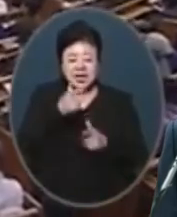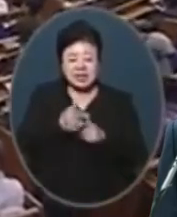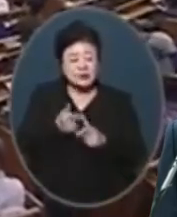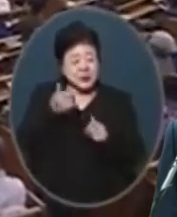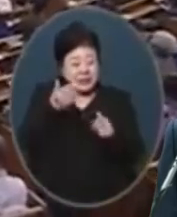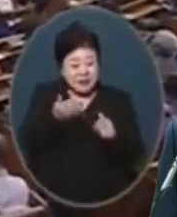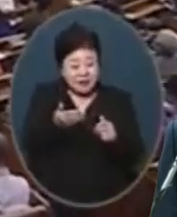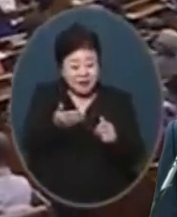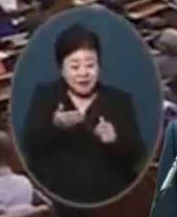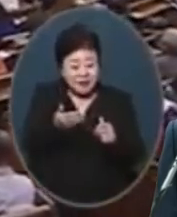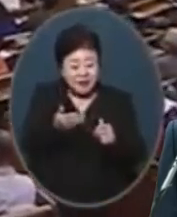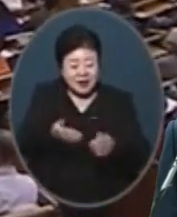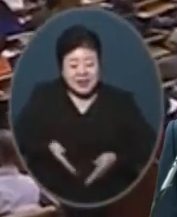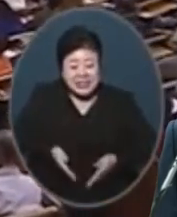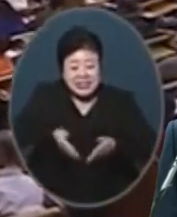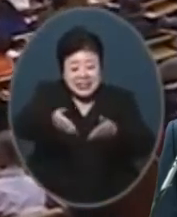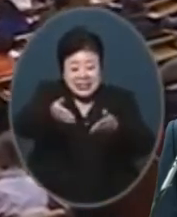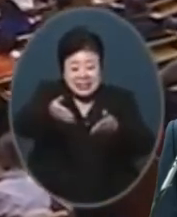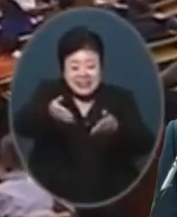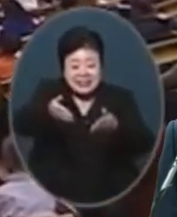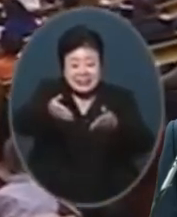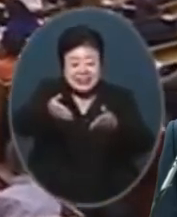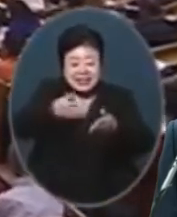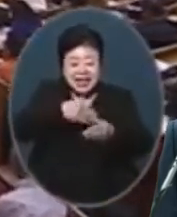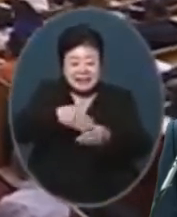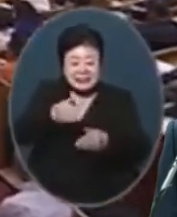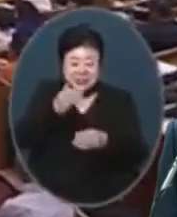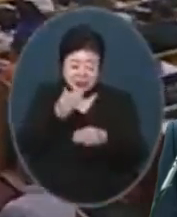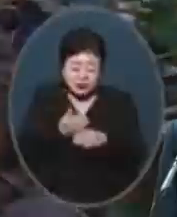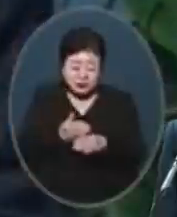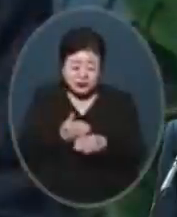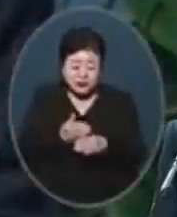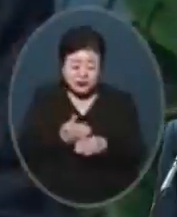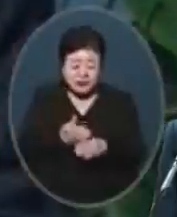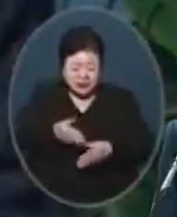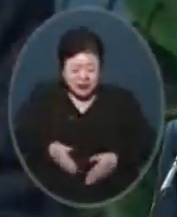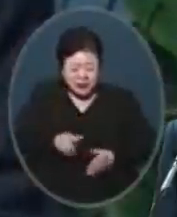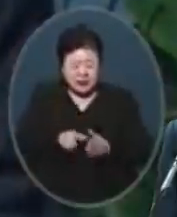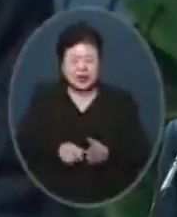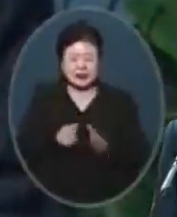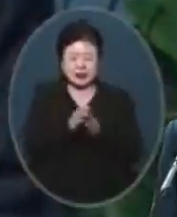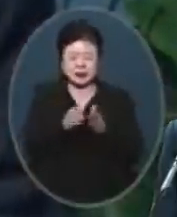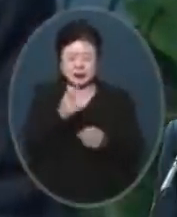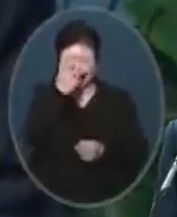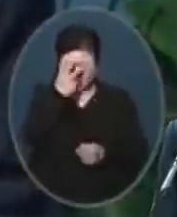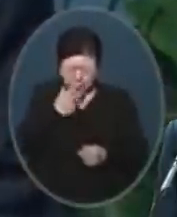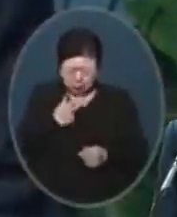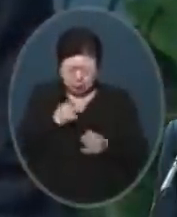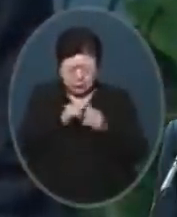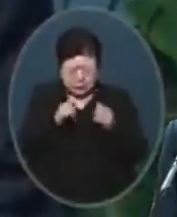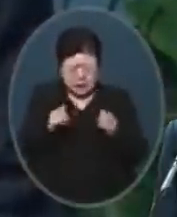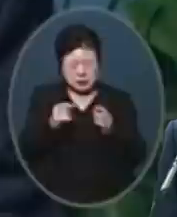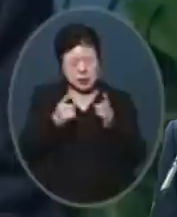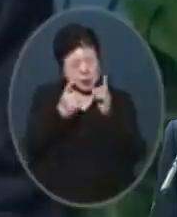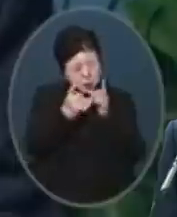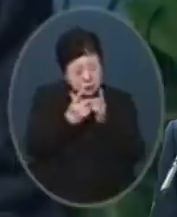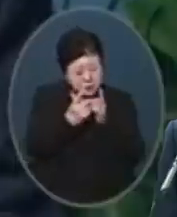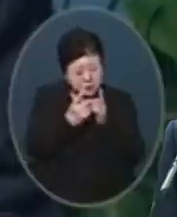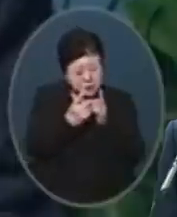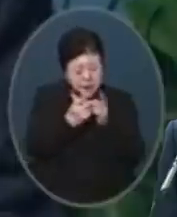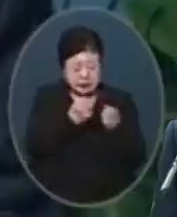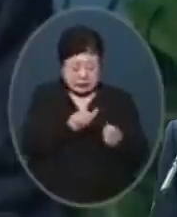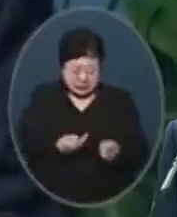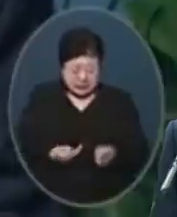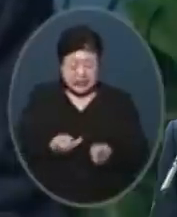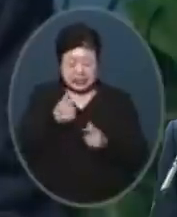예수께서 길을 가시다가 태어날 때부터 맹인이 된 사람을 보셨습니다.